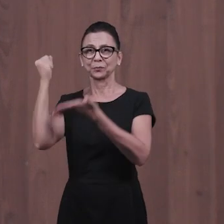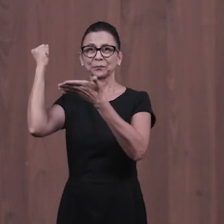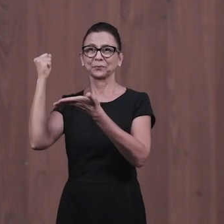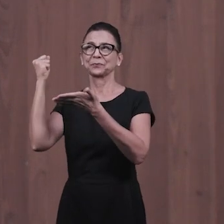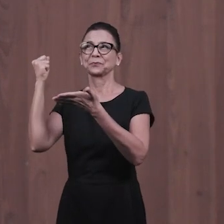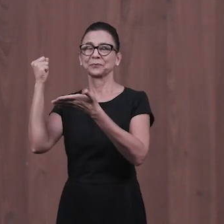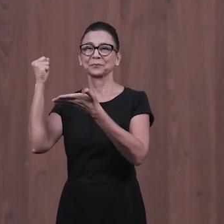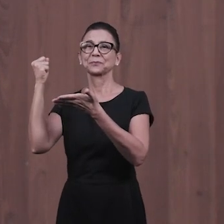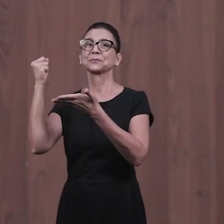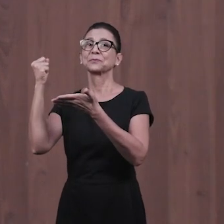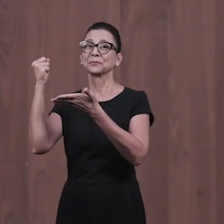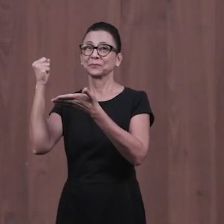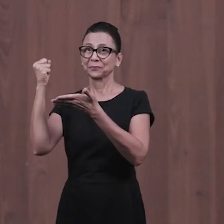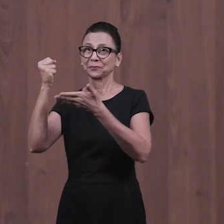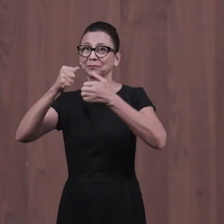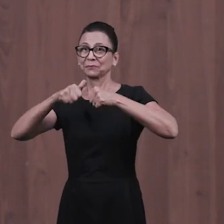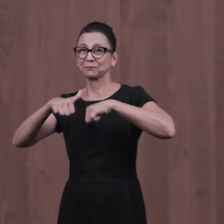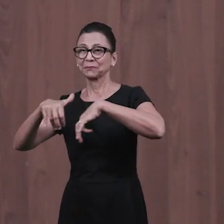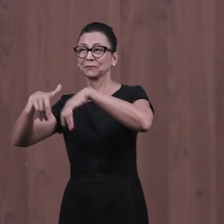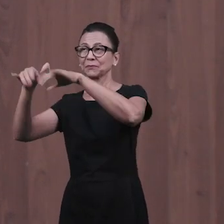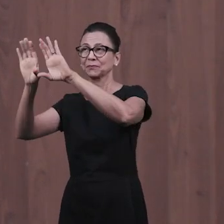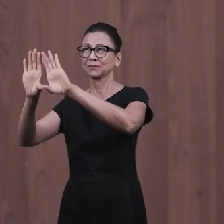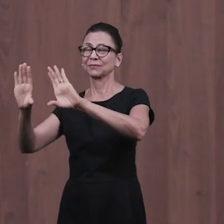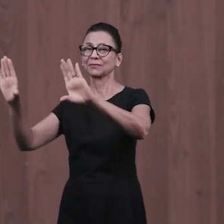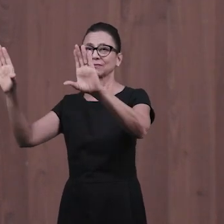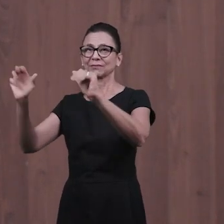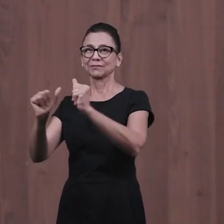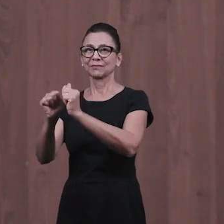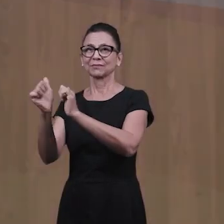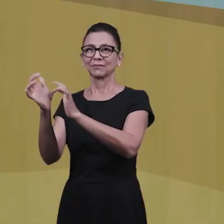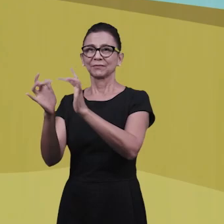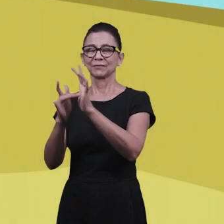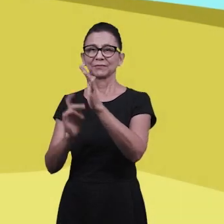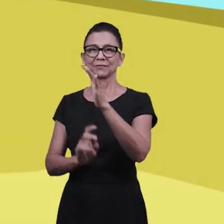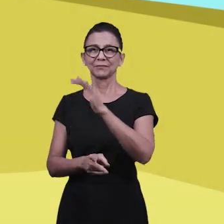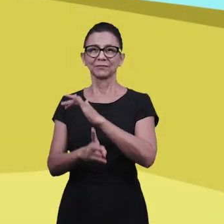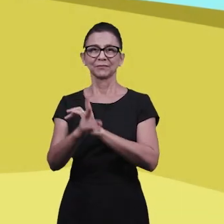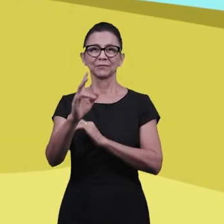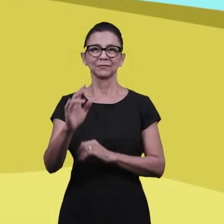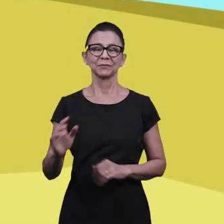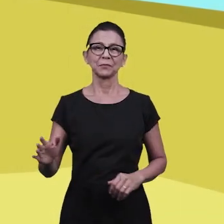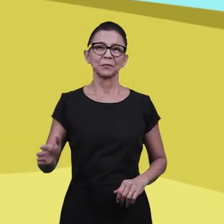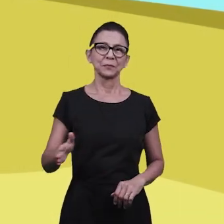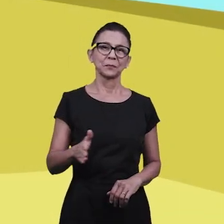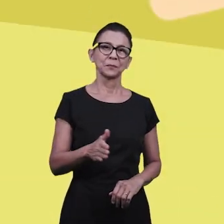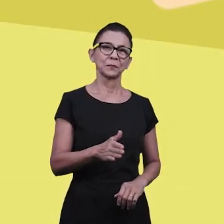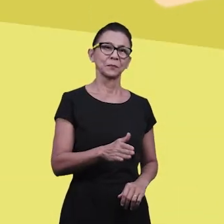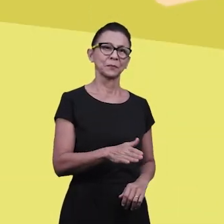chercher pour nous enlever, nous puissions monter au ciel et être avec le Seigneur pour toujours.